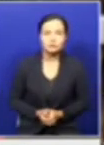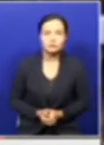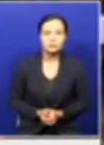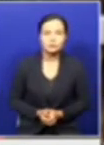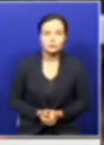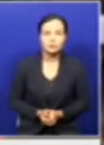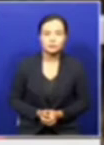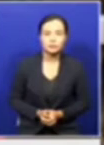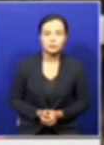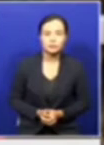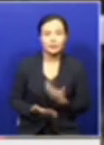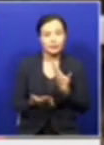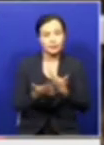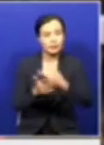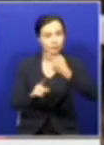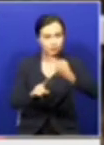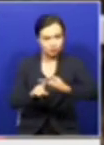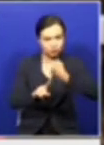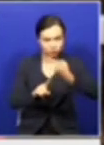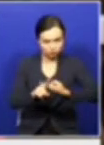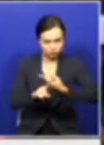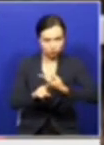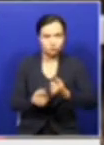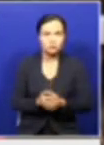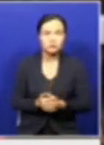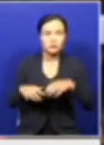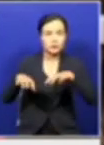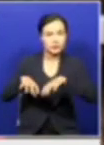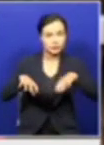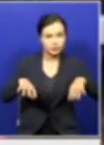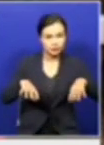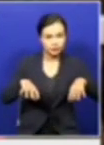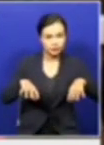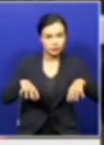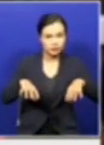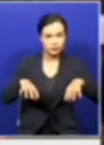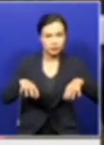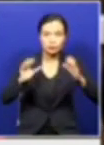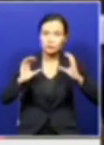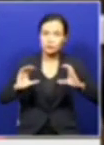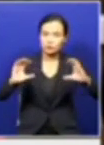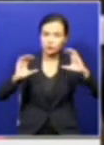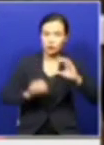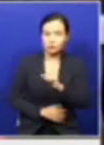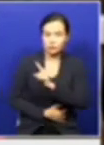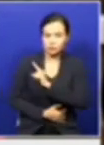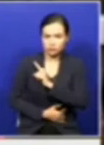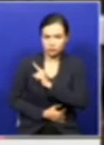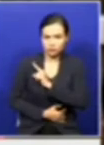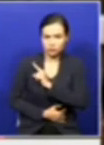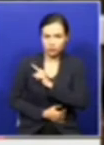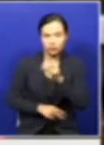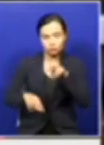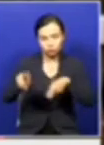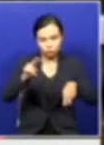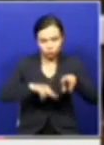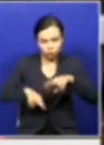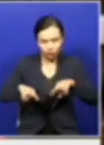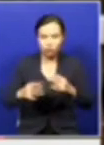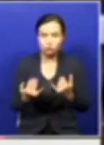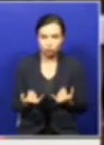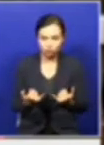เรื่องของค่าเช่าที่หน่วยงานของรัฐมีหน้าที่ในการดูแลอยู่ในขณะ